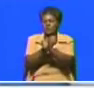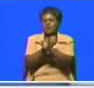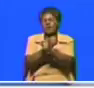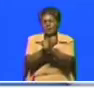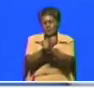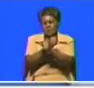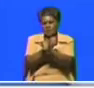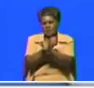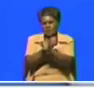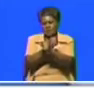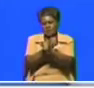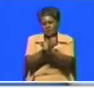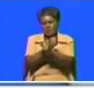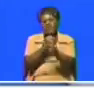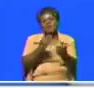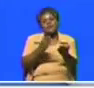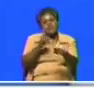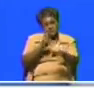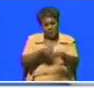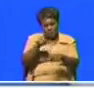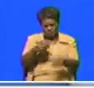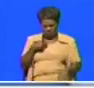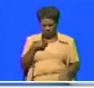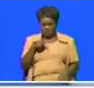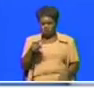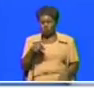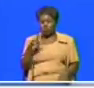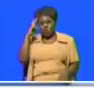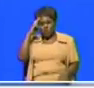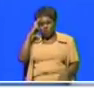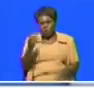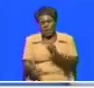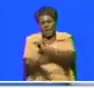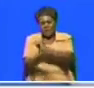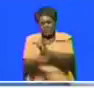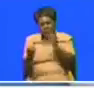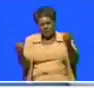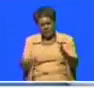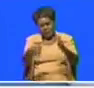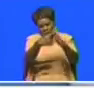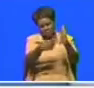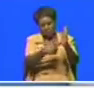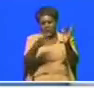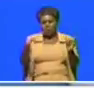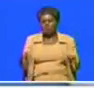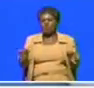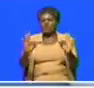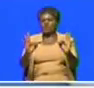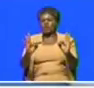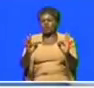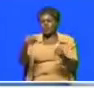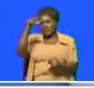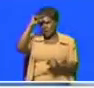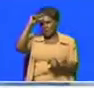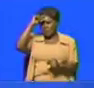ulinzi wa karibu, basi mradi tu utoe sababu zako, maafisa husika serikalini ambao hasa